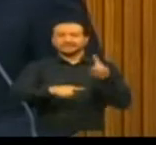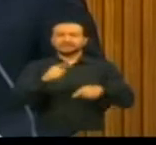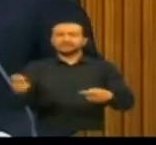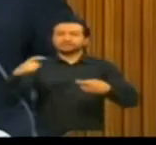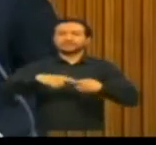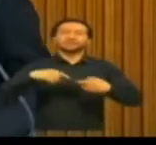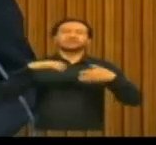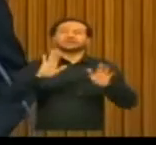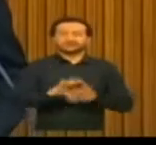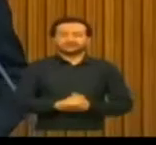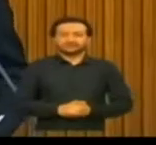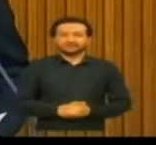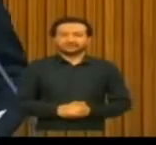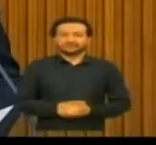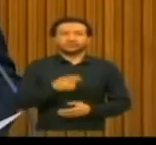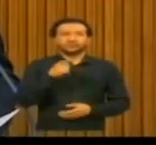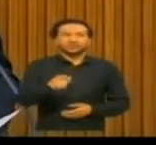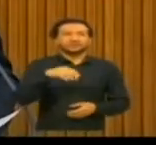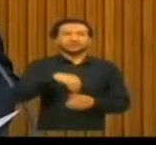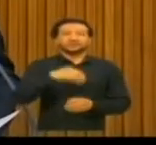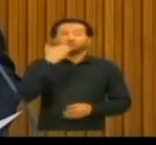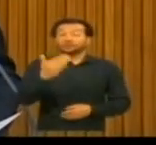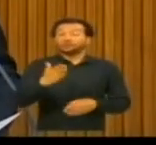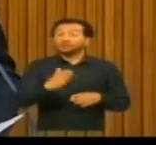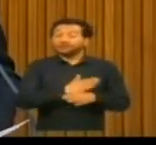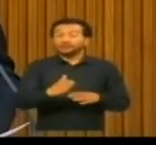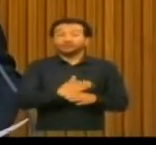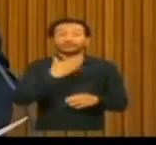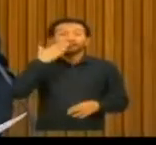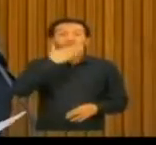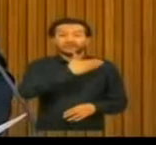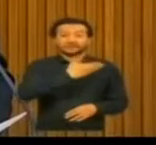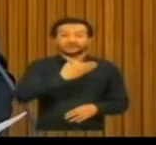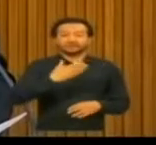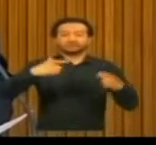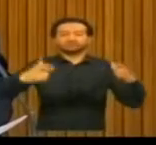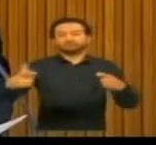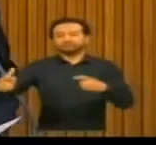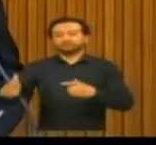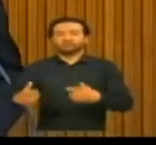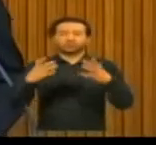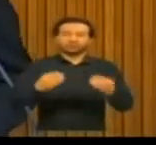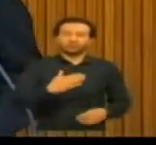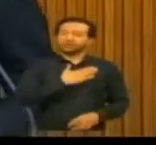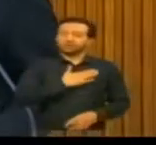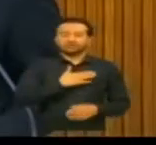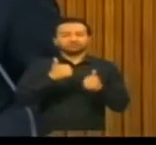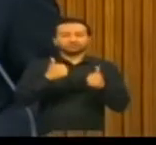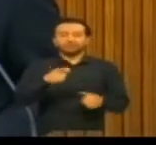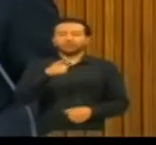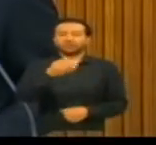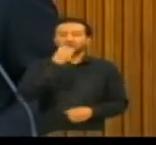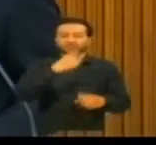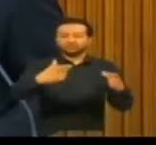etmek değildir. Şunun için ifade ediyorum. Ramazan sofraları kuruluyor. Eyvallah. O